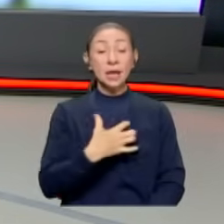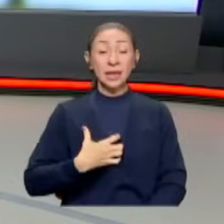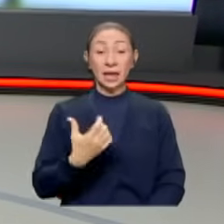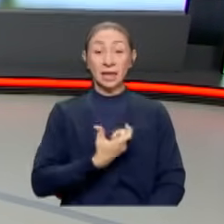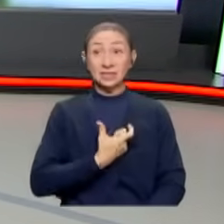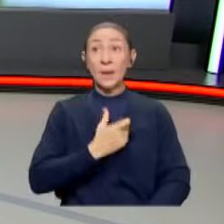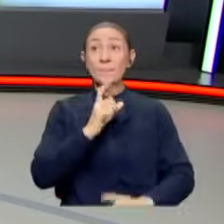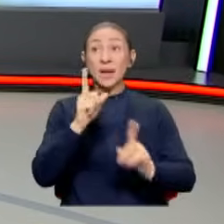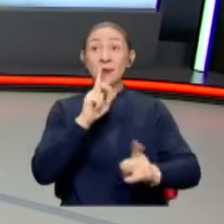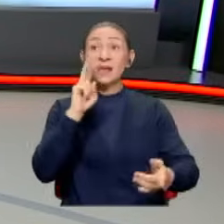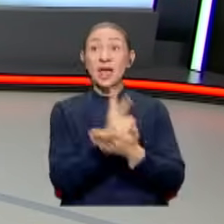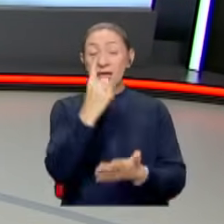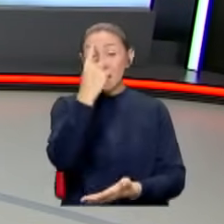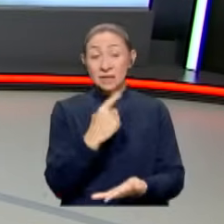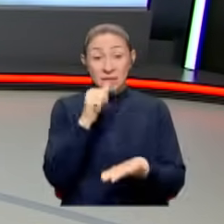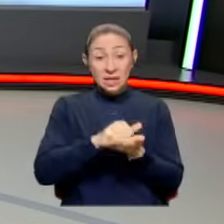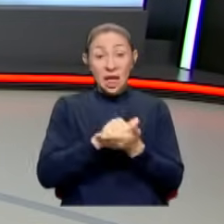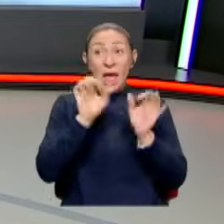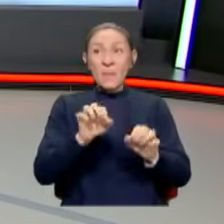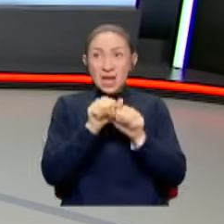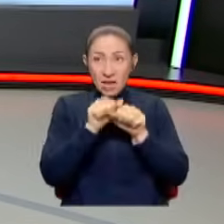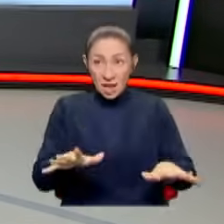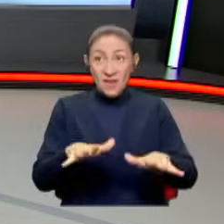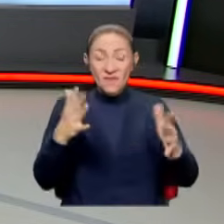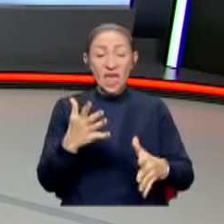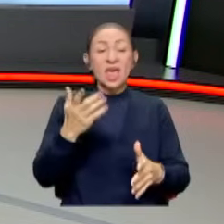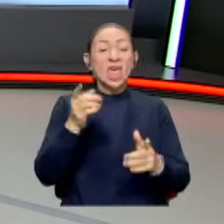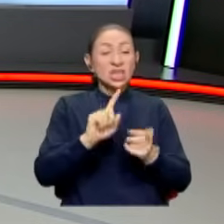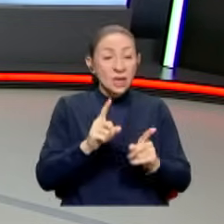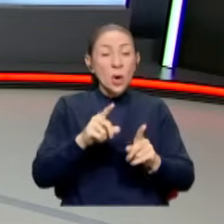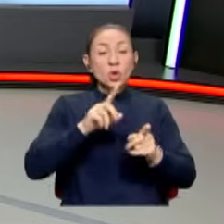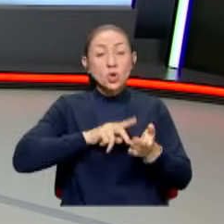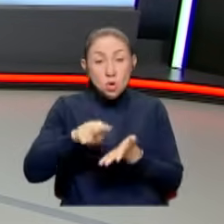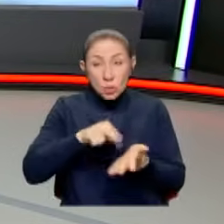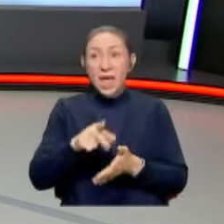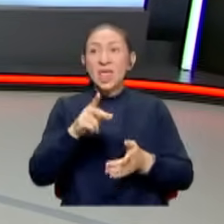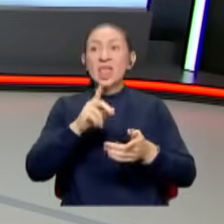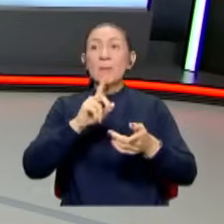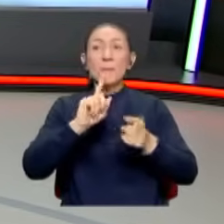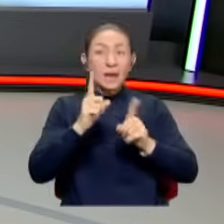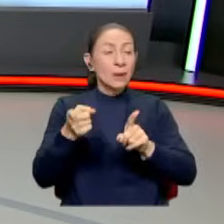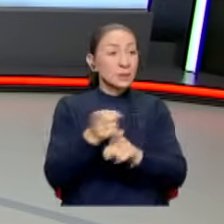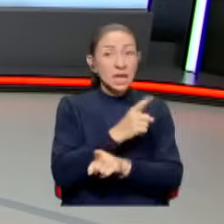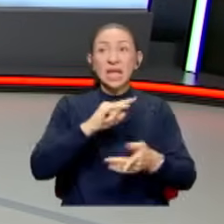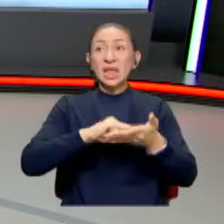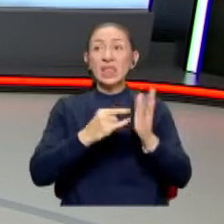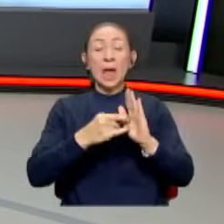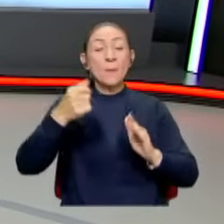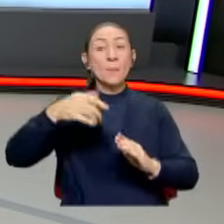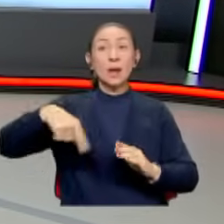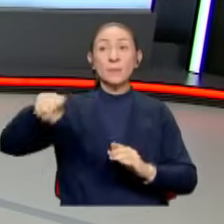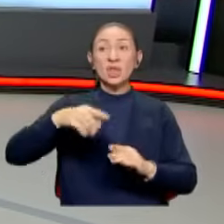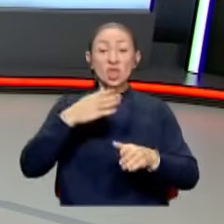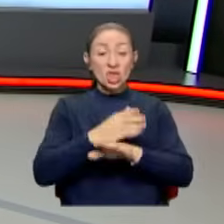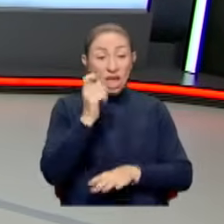Anayasa Mahkemesi kararları resmi gazetede hemen yayınlanır ve yasama yürütme ve yargı organlarını idare makamlarını gerçek